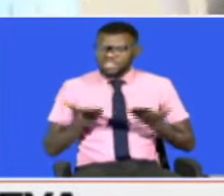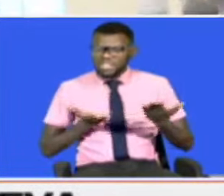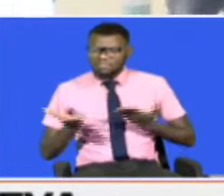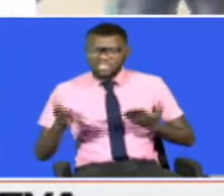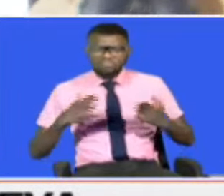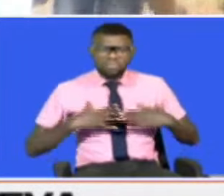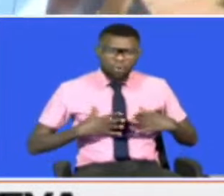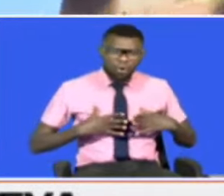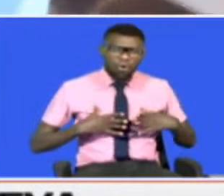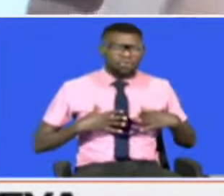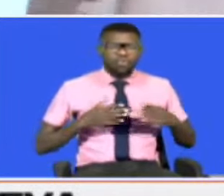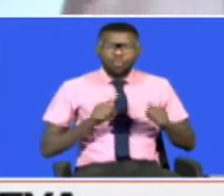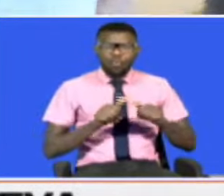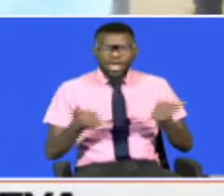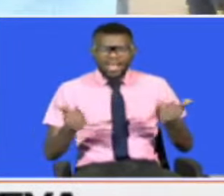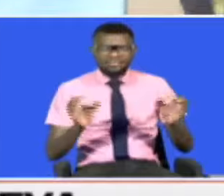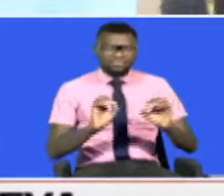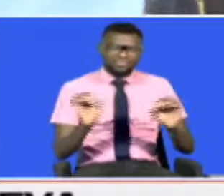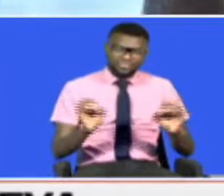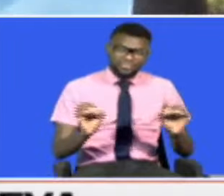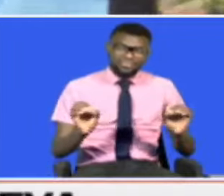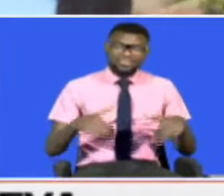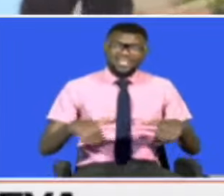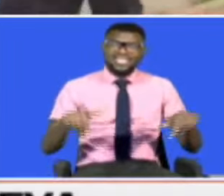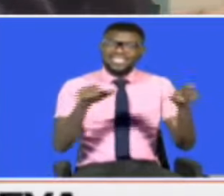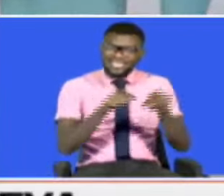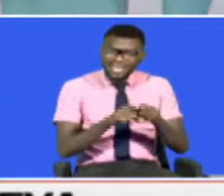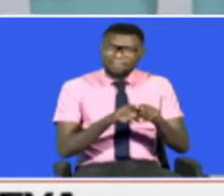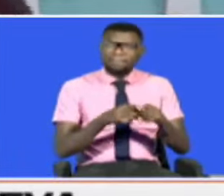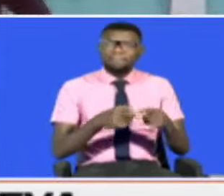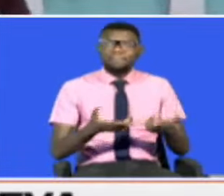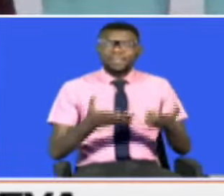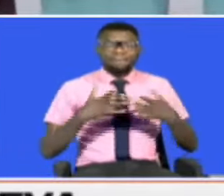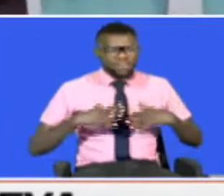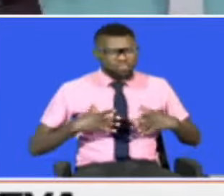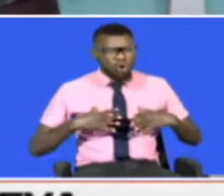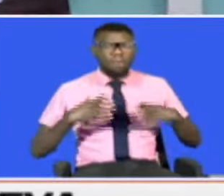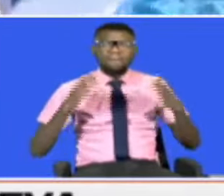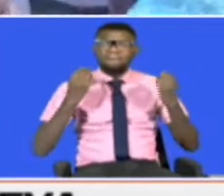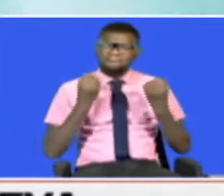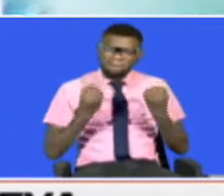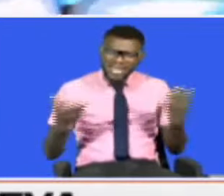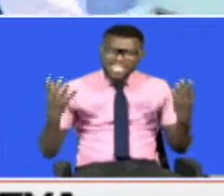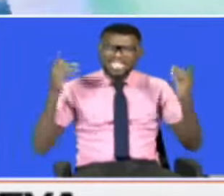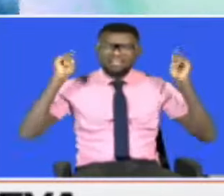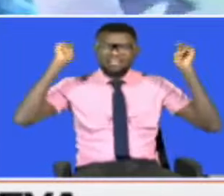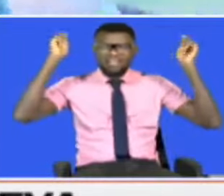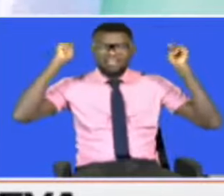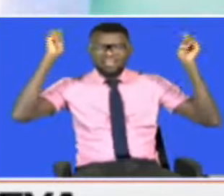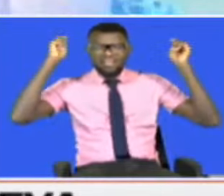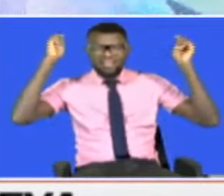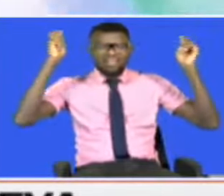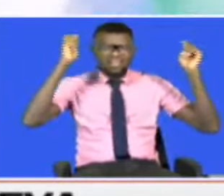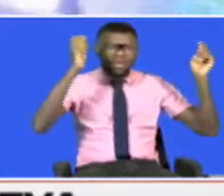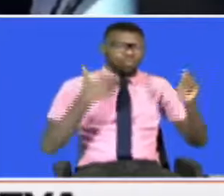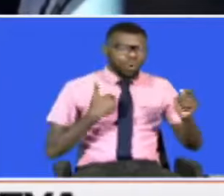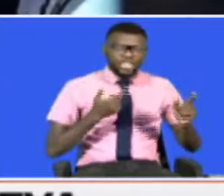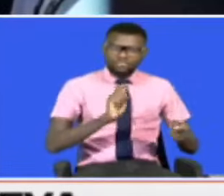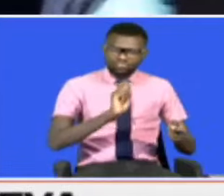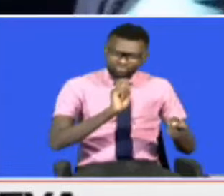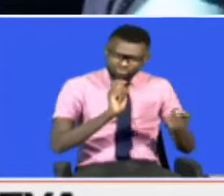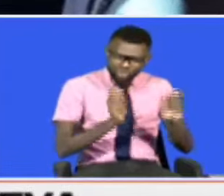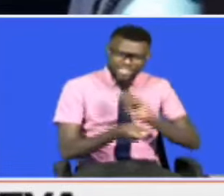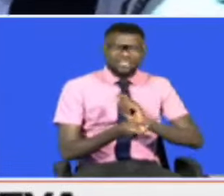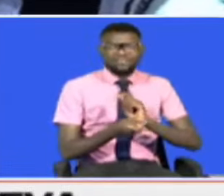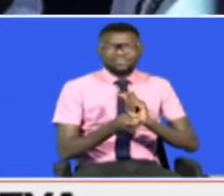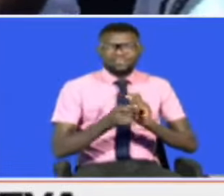hiyo, jambo ambalo pia limesababisha kushinikizwa kwa mageuzi haswa katika uongozi wa Wizara ya Afya. The